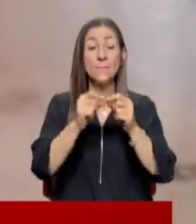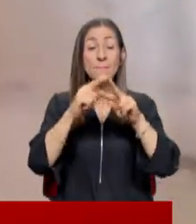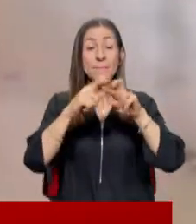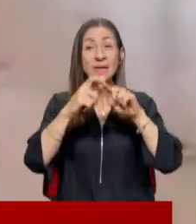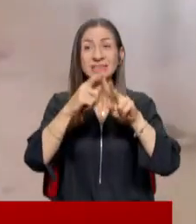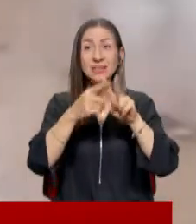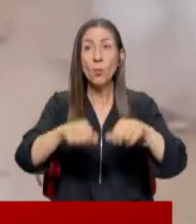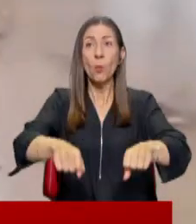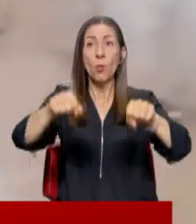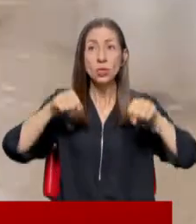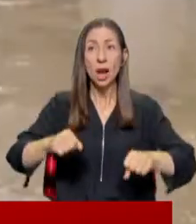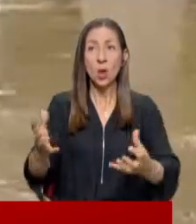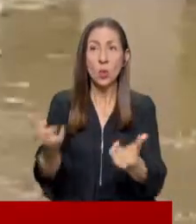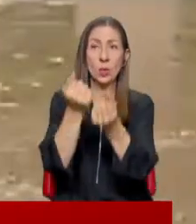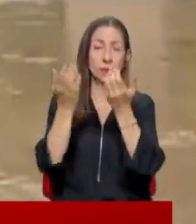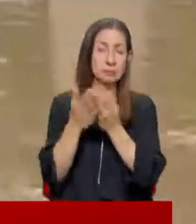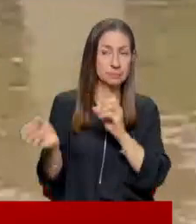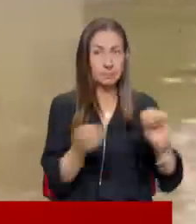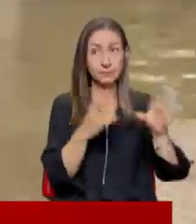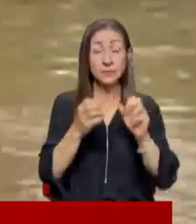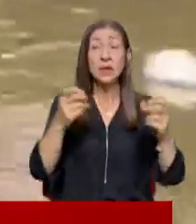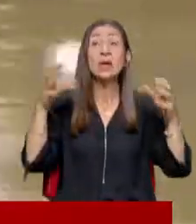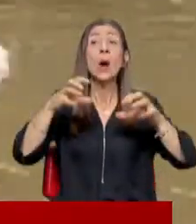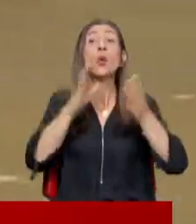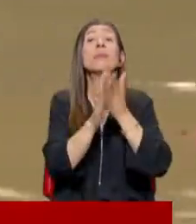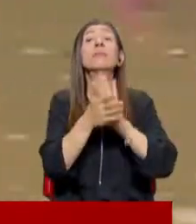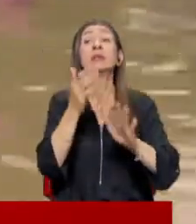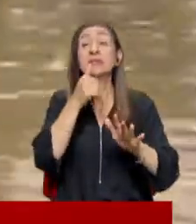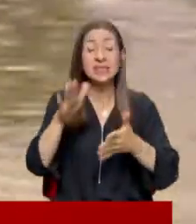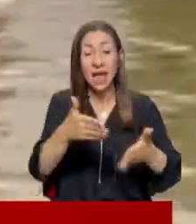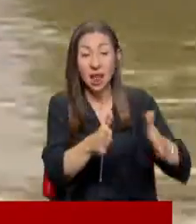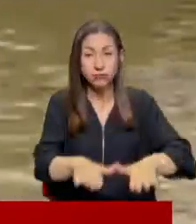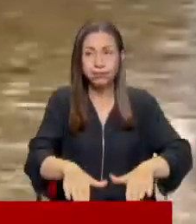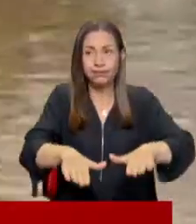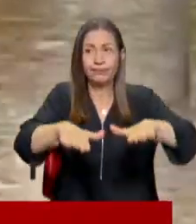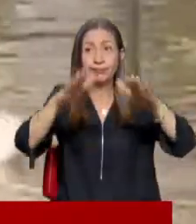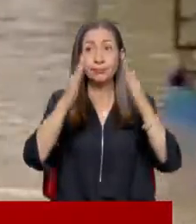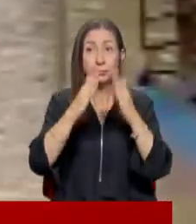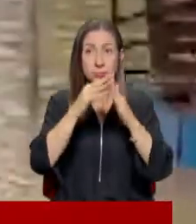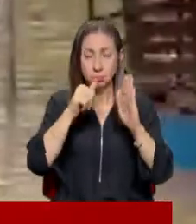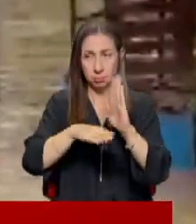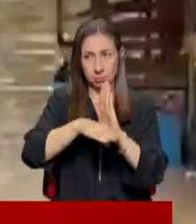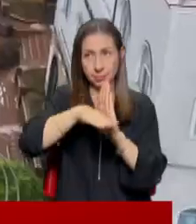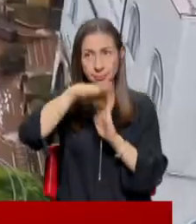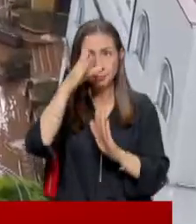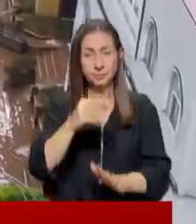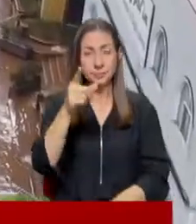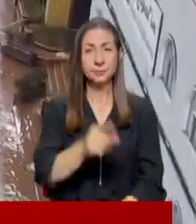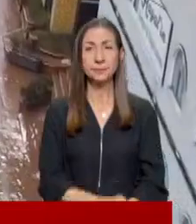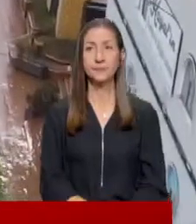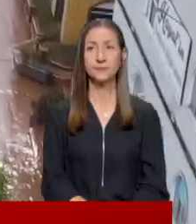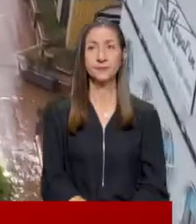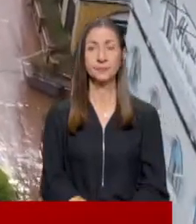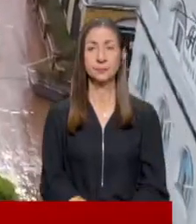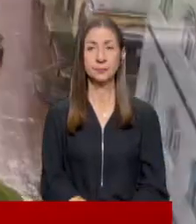da botlarla kurtarılanlar oldu. Kesintisiz devam eden yağış dereleri taşırdı. Evler su altında kaldı.